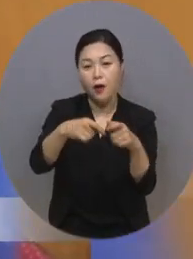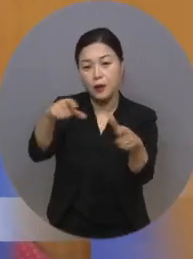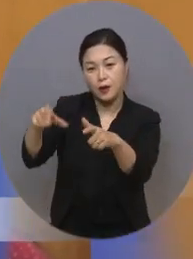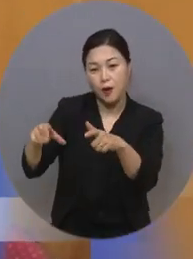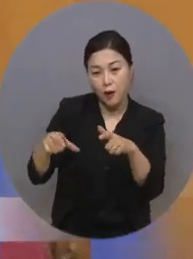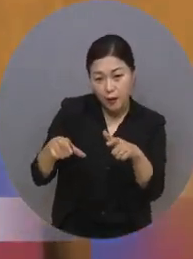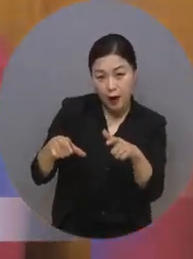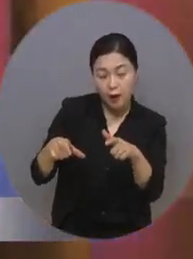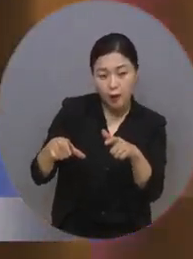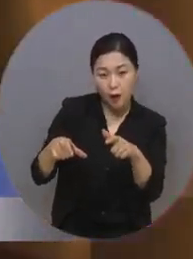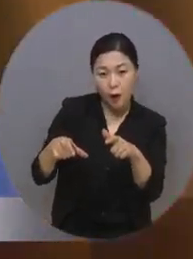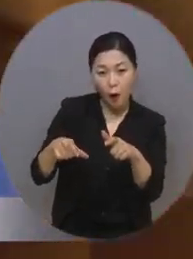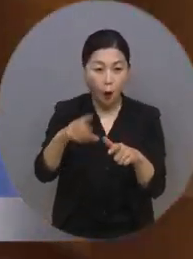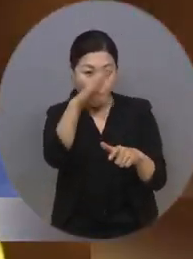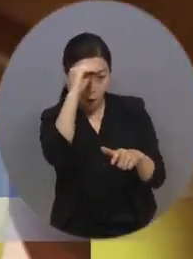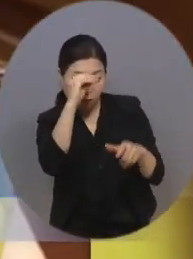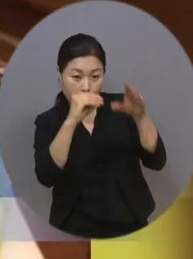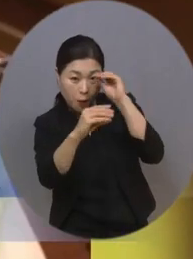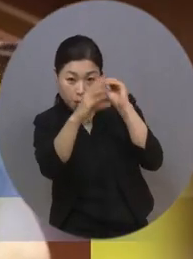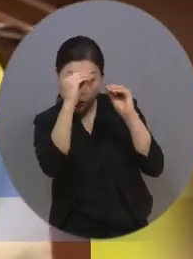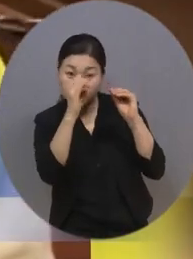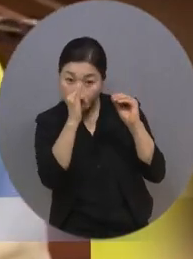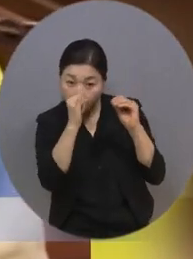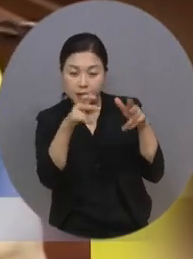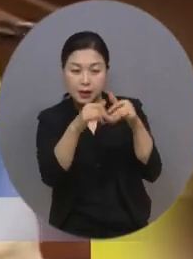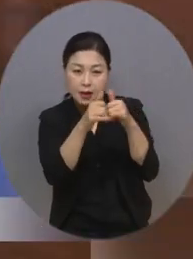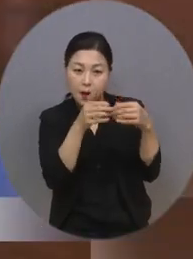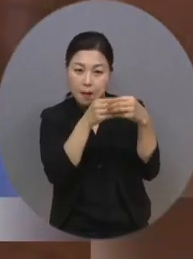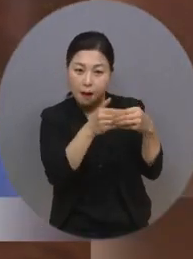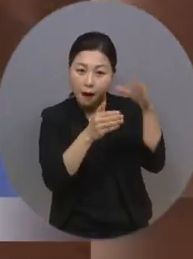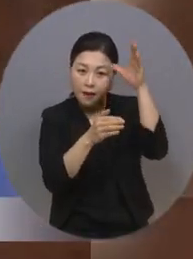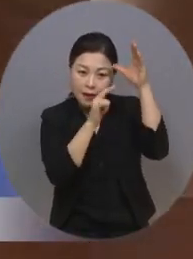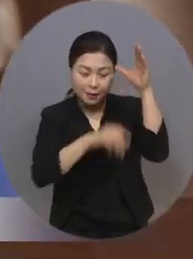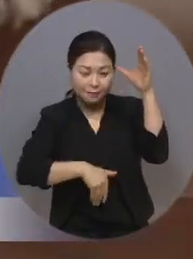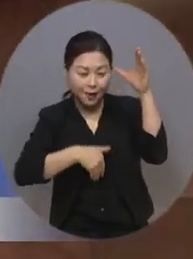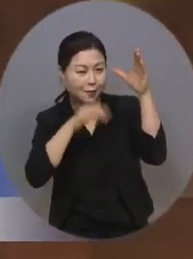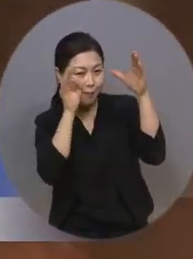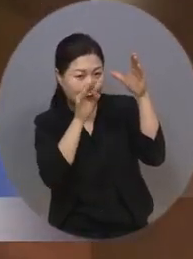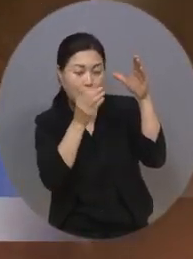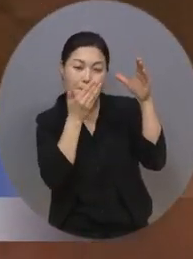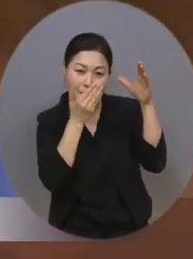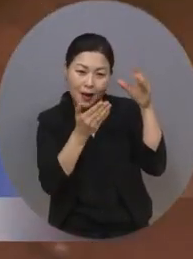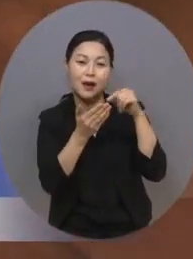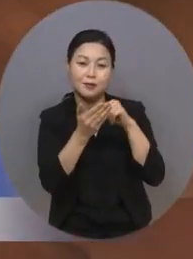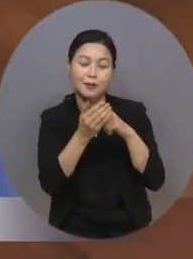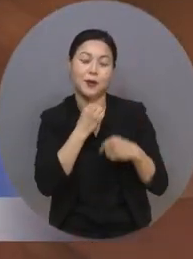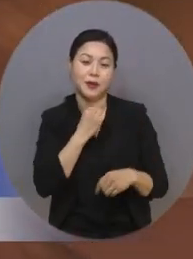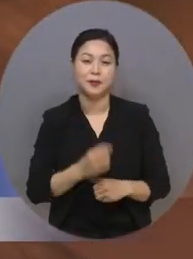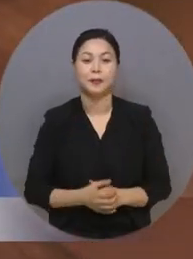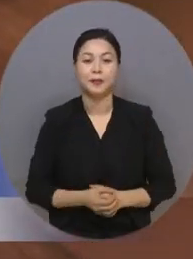더 나아가 장애인 보조견을 따뜻한 시선으로 바라보는 문화로 정착될 수 있기를 바랍니다.